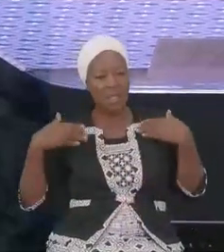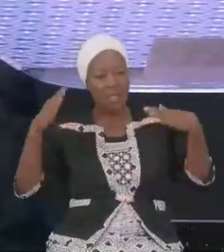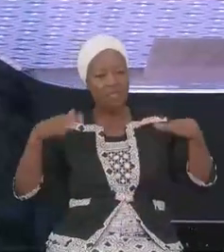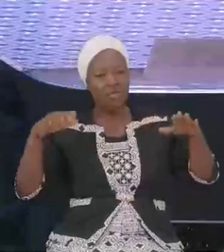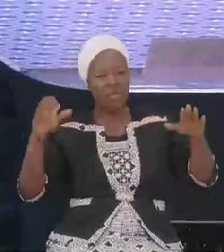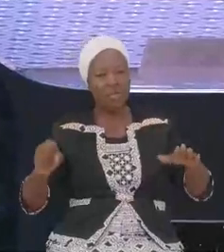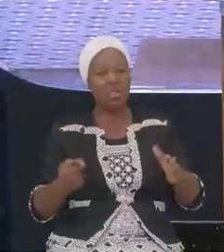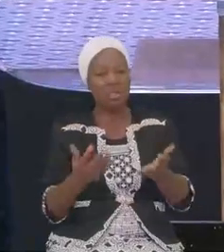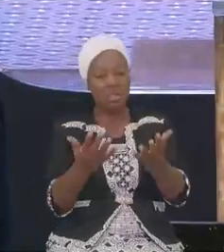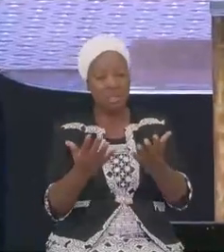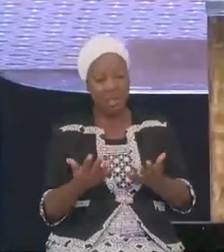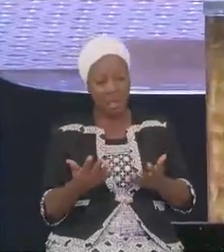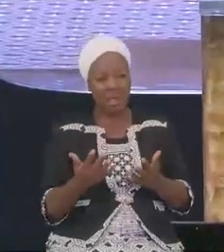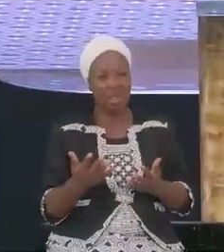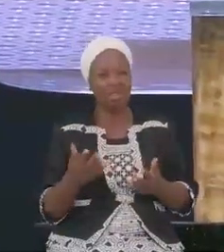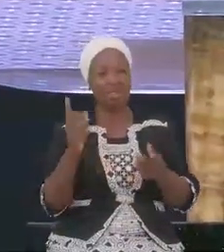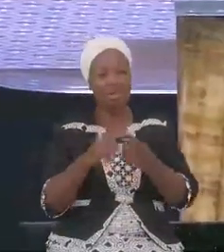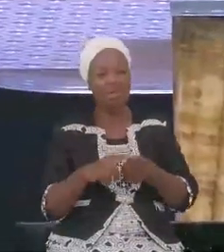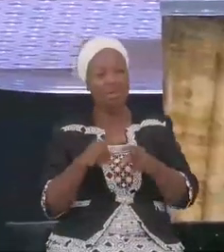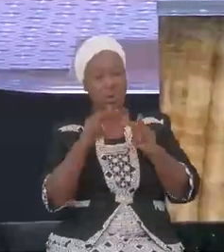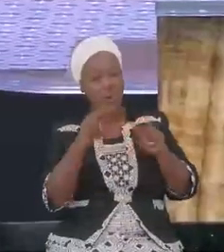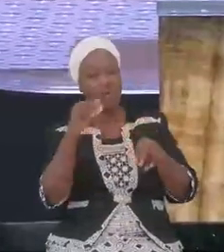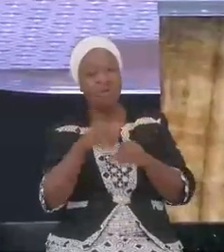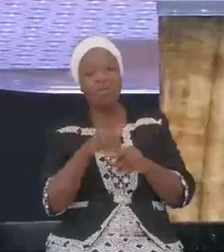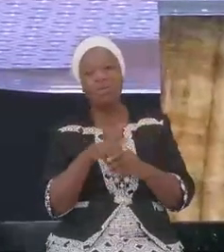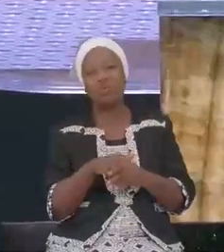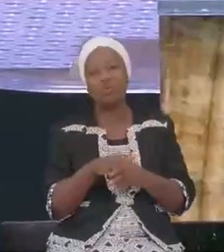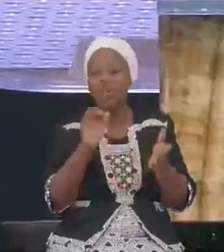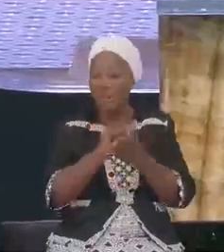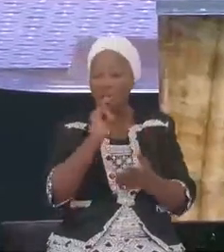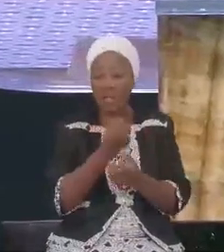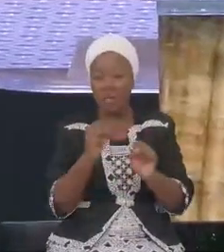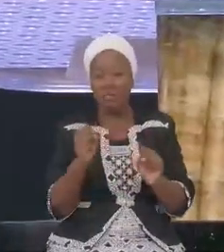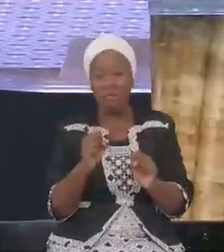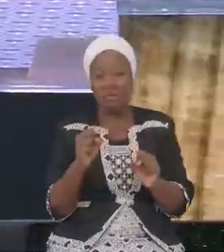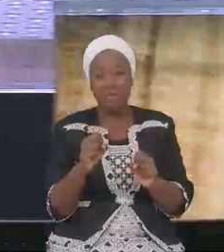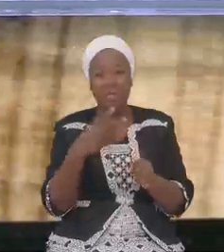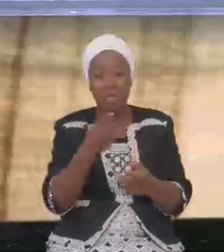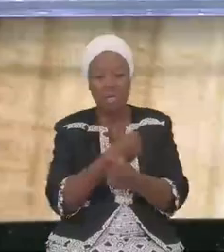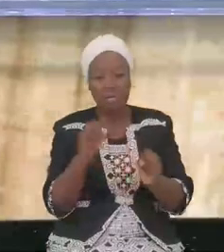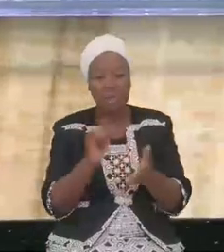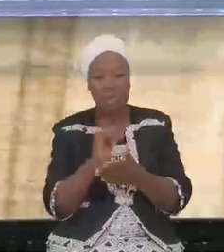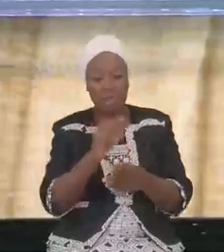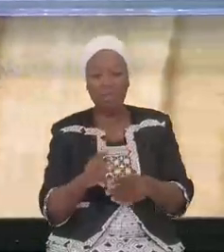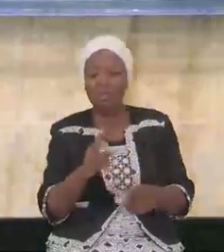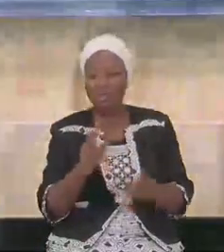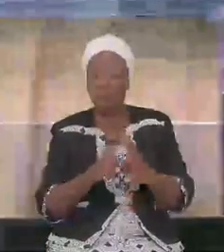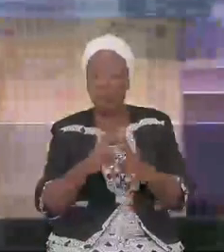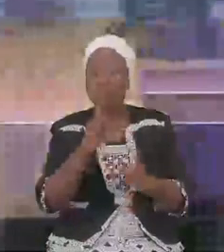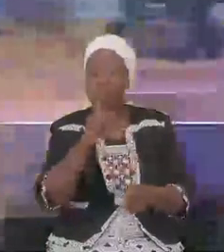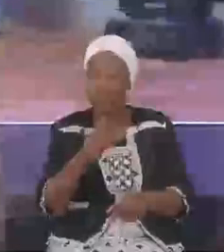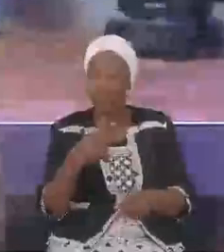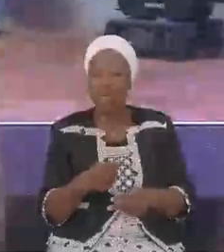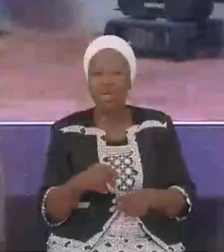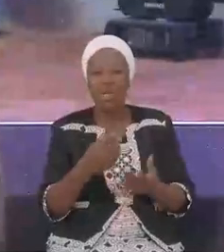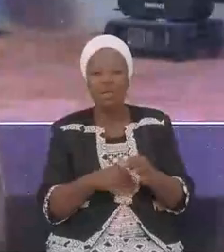désirent plonger leur regard. C'est le salut. Le salut qui est si réel,